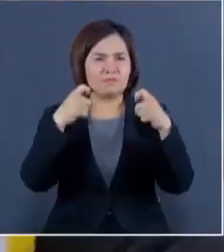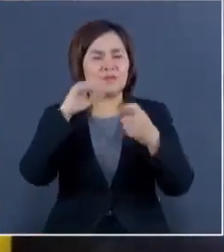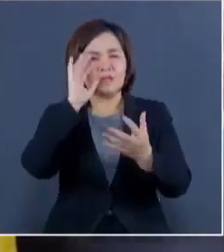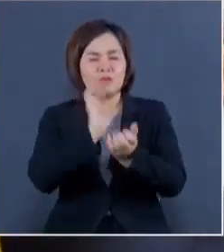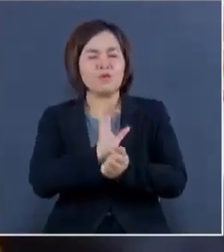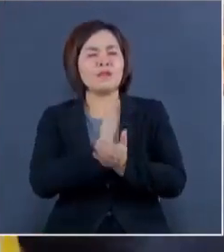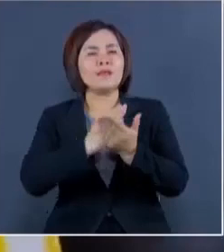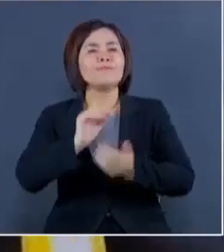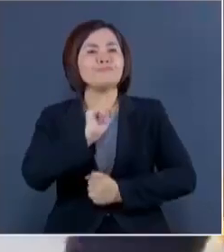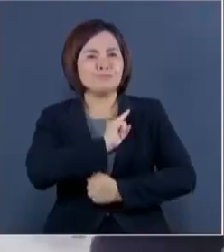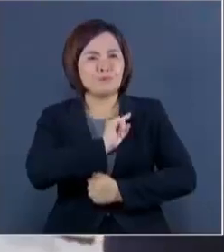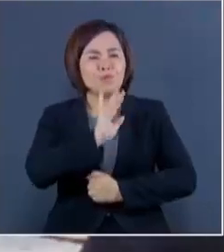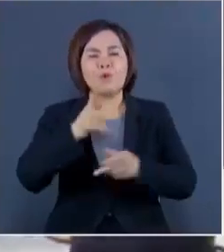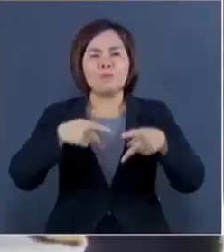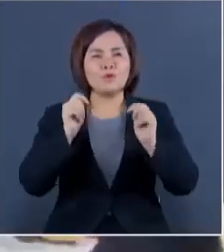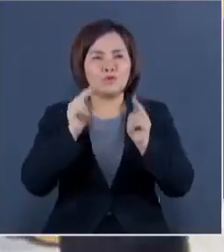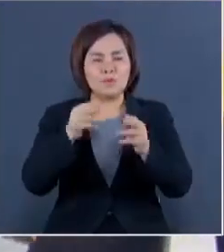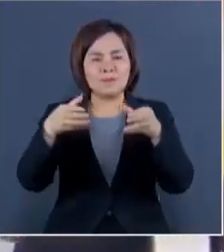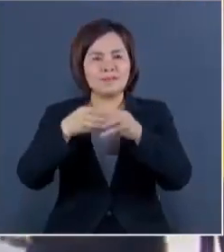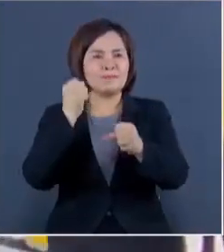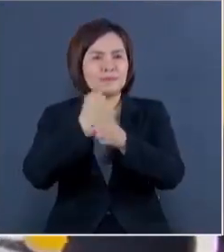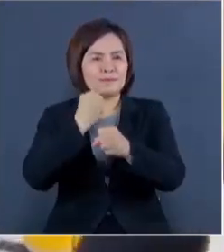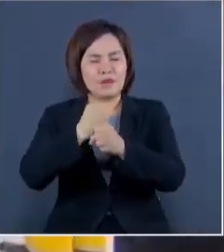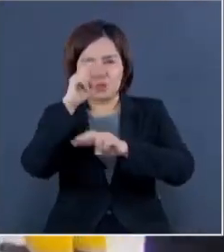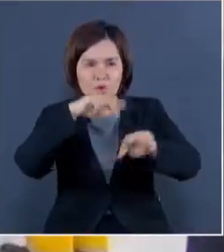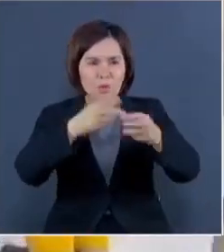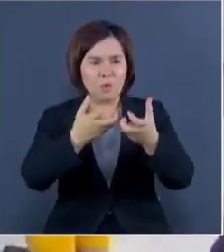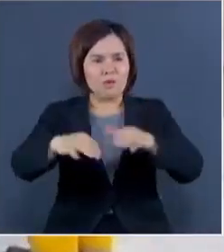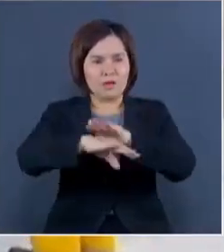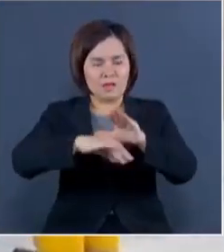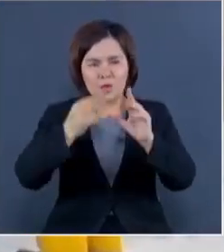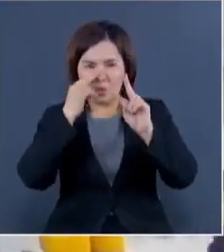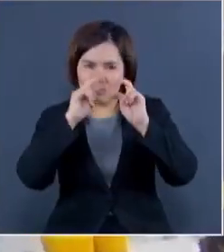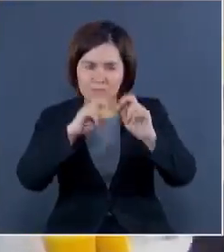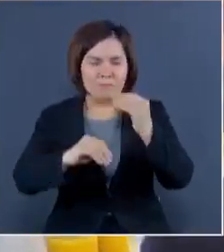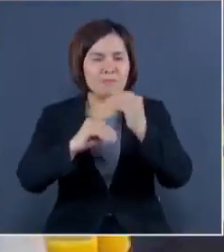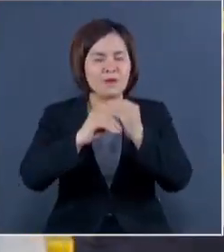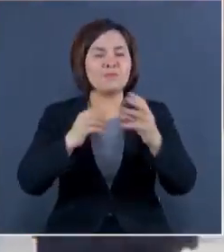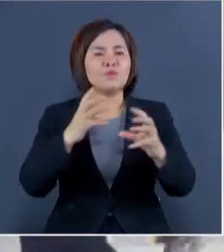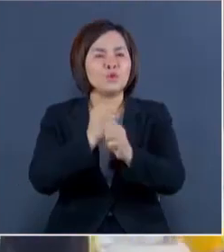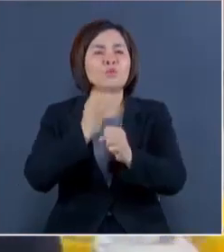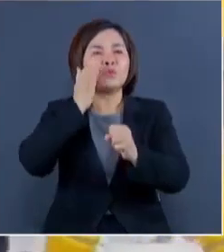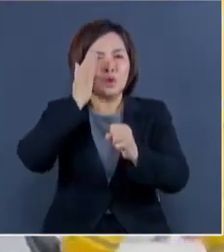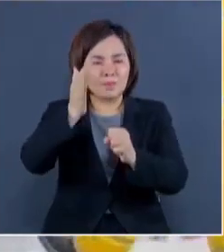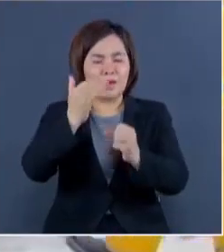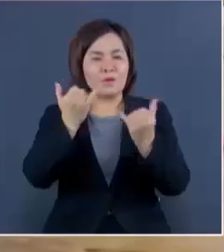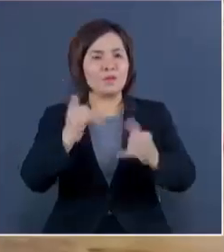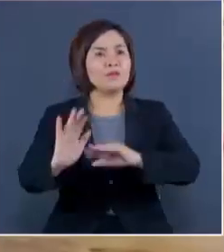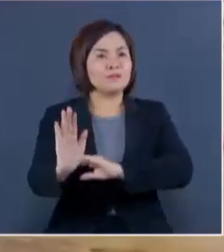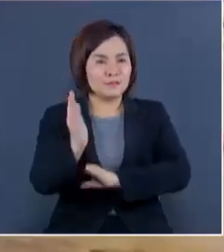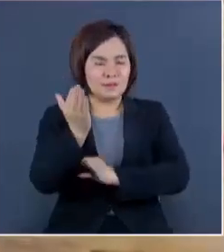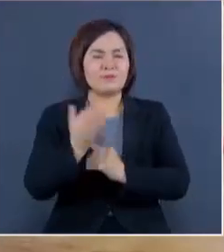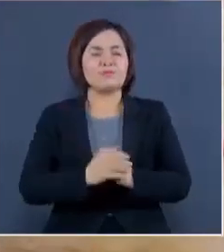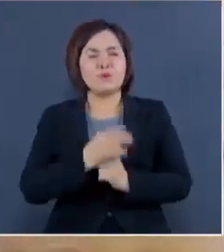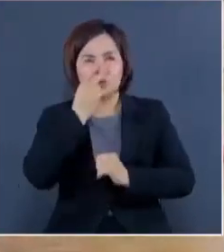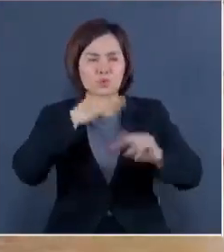รวจสภ.ลำลูกกานะครับแล้วก็เจ้าหน้าที่พิสูจน์หลักฐานก็ยังอยู่ระหว่างการตรวจสอบหาสาเหตุที่แท้จริงแล้วก็ช่วงเช้าวันนี้ก็จะเ